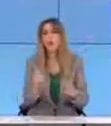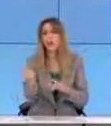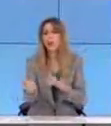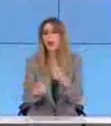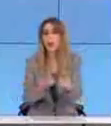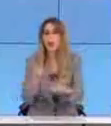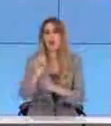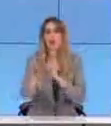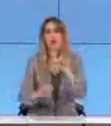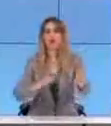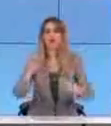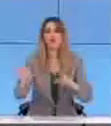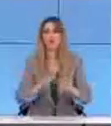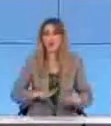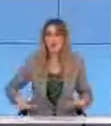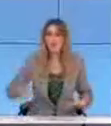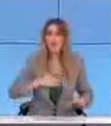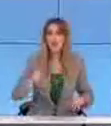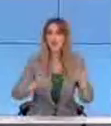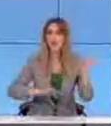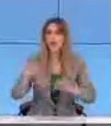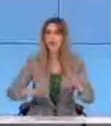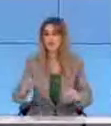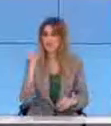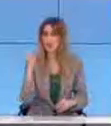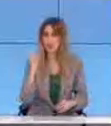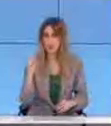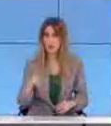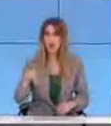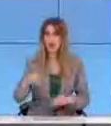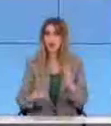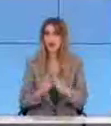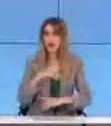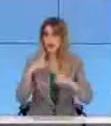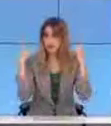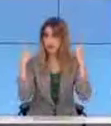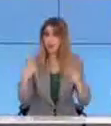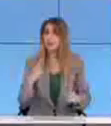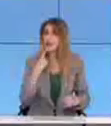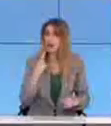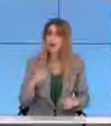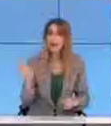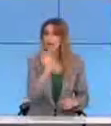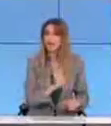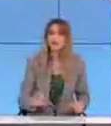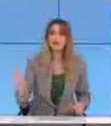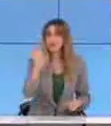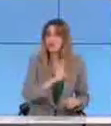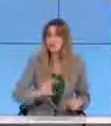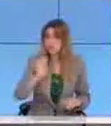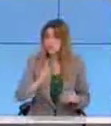του αναπτυξιακού σχεδιασμού της Νέας Δημοκρατίας, ξεκινώντας από την μετάταξη και παραμονή του τουριστικού πακέτου στον χαμηλό